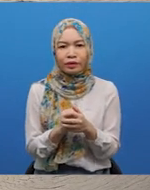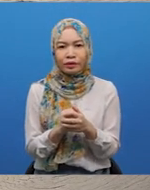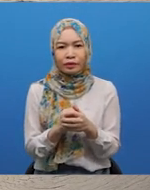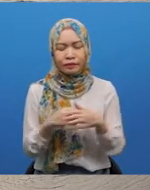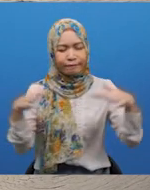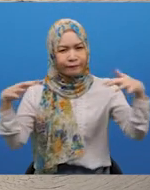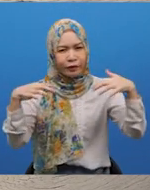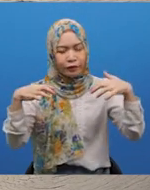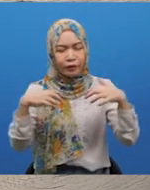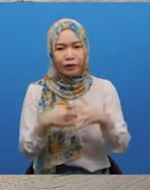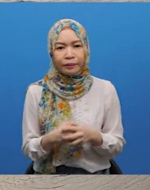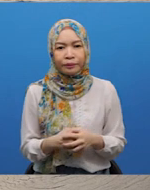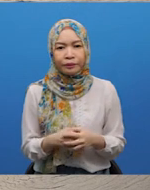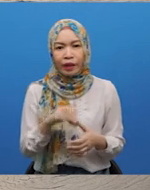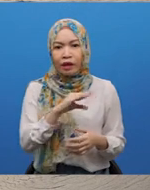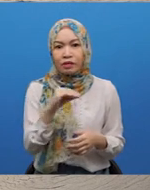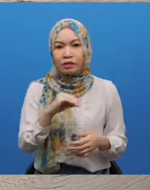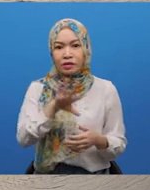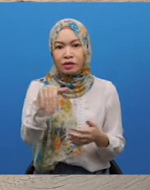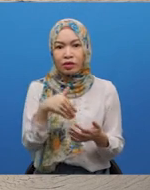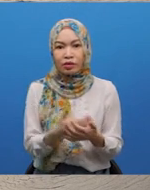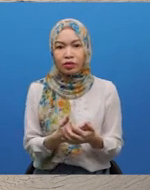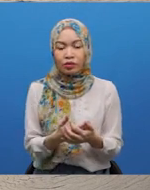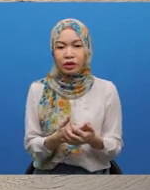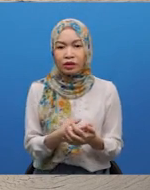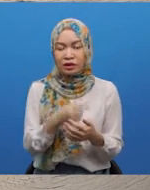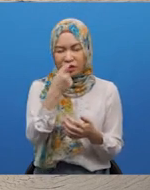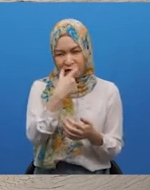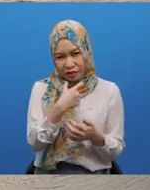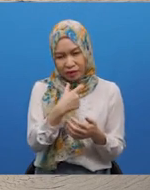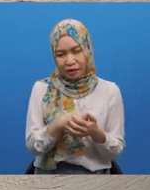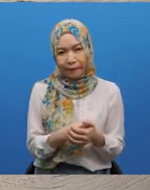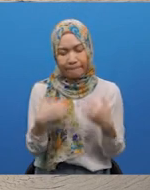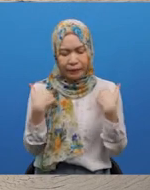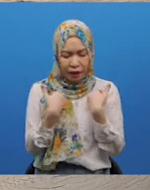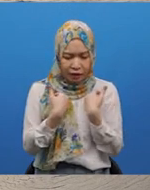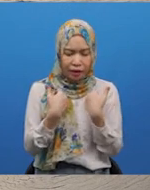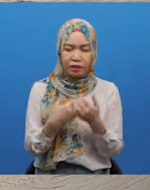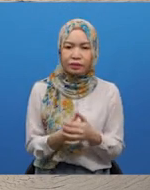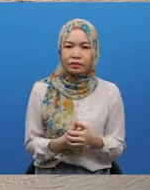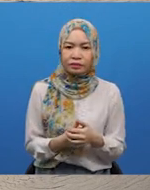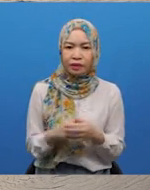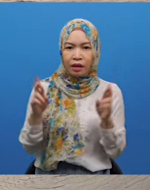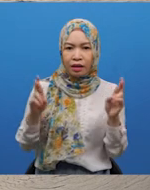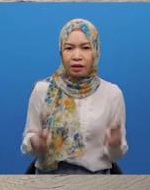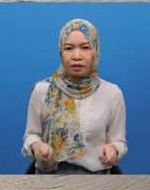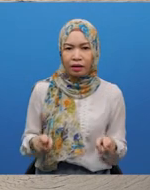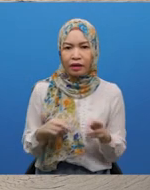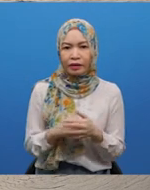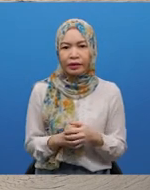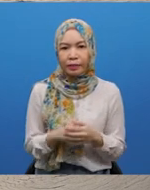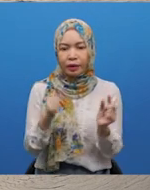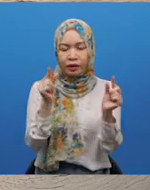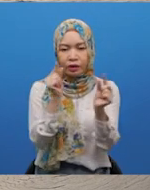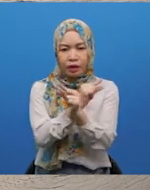Seluruh negeri dilanda duka lara dan lesu. serta rakyat bercempera